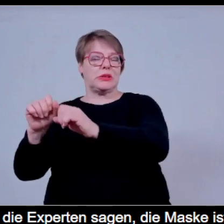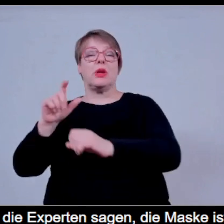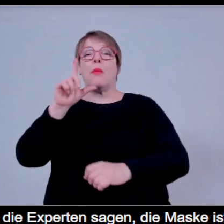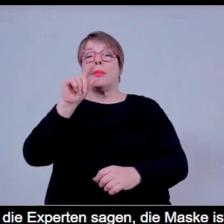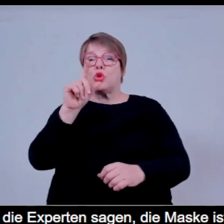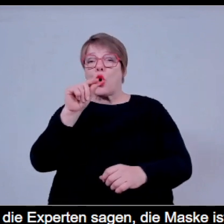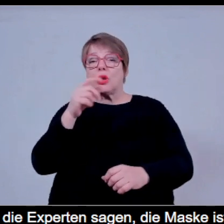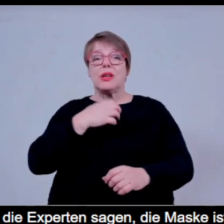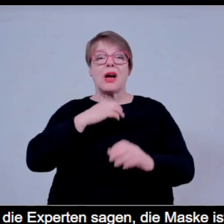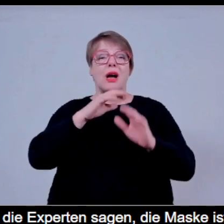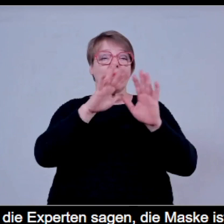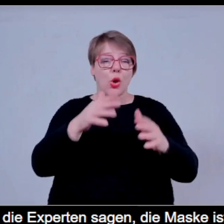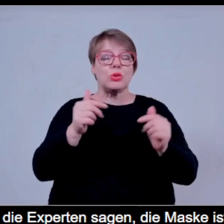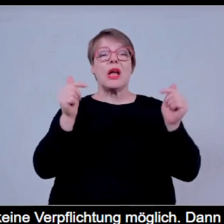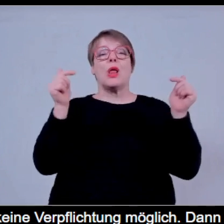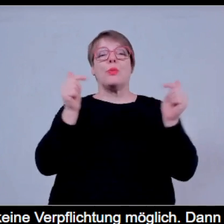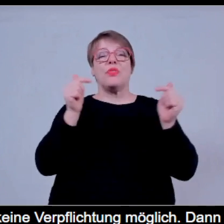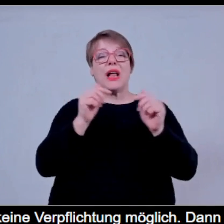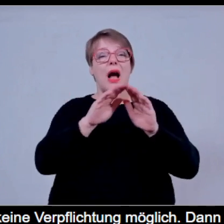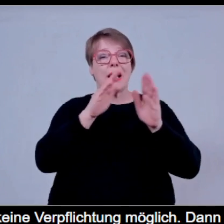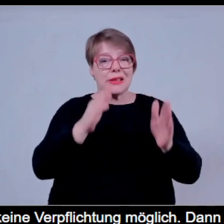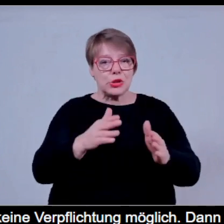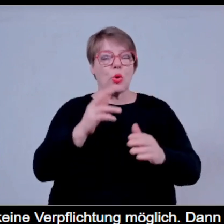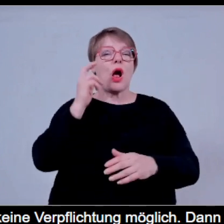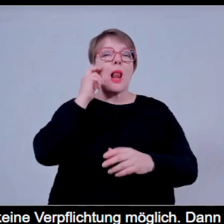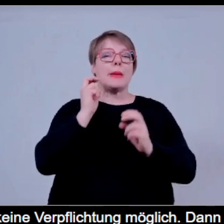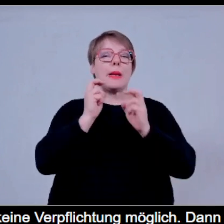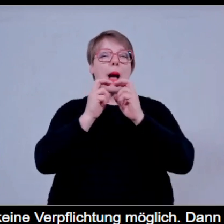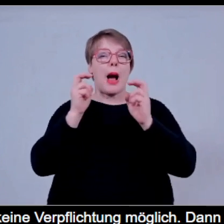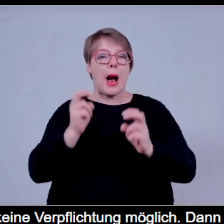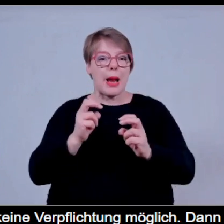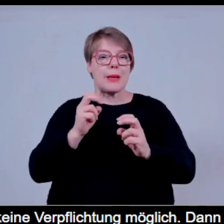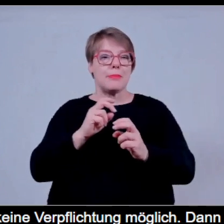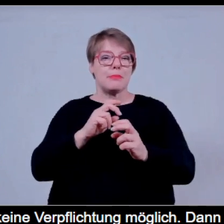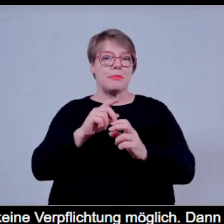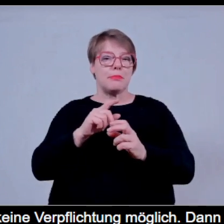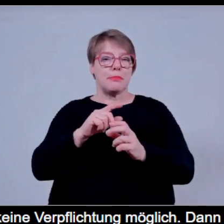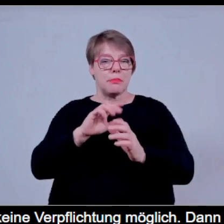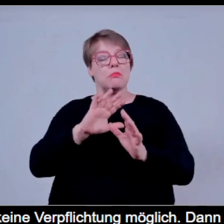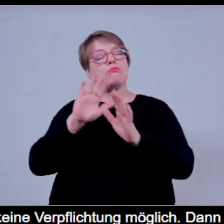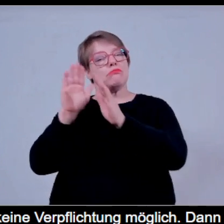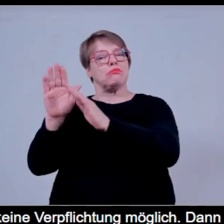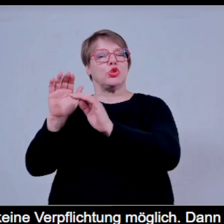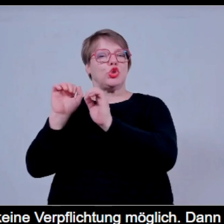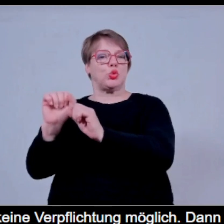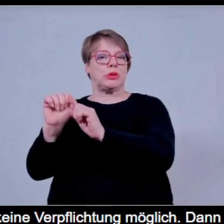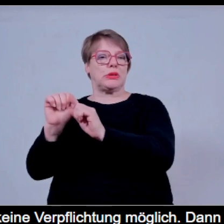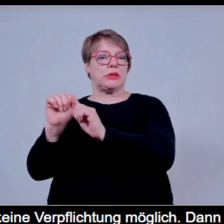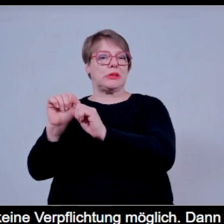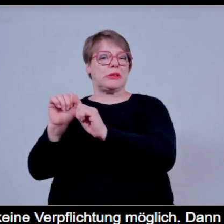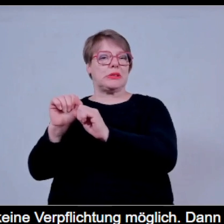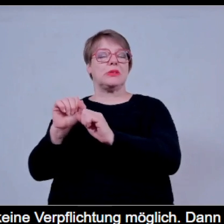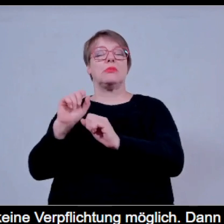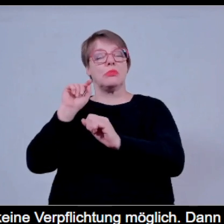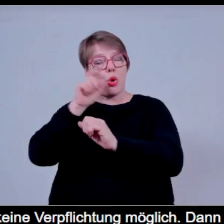schützen sich durch diese Maske vor einer Infektion. Also insofern kann jeder natürlich diesen individuellen Schutz auch anwenden und sollte das